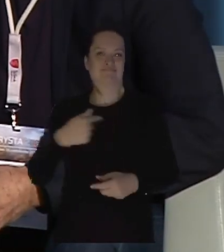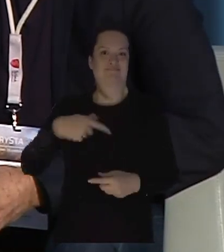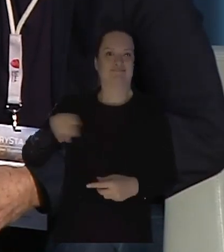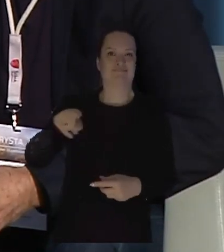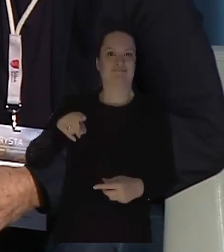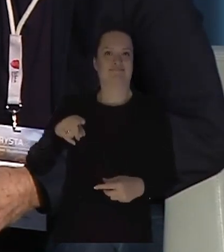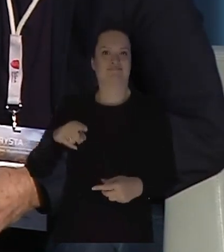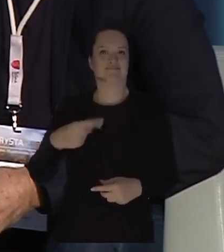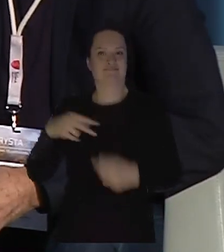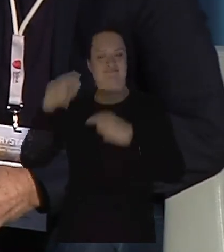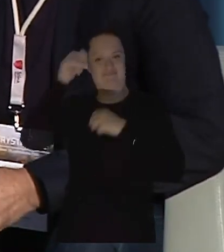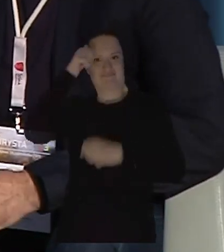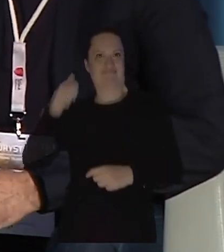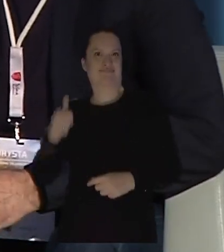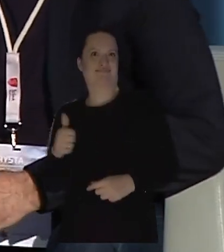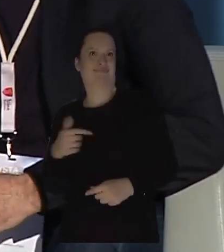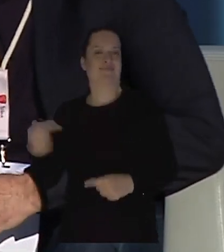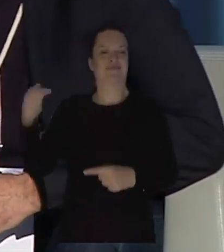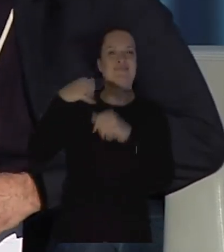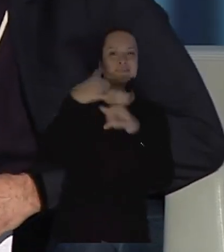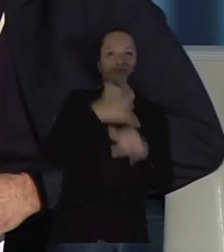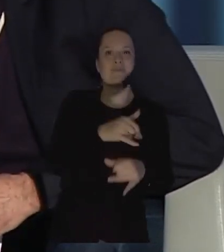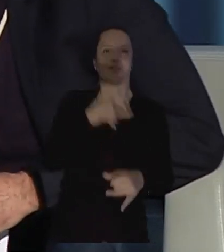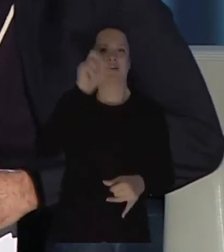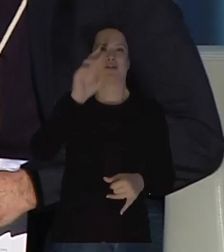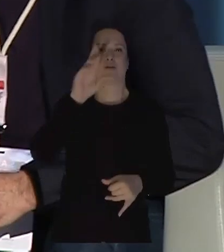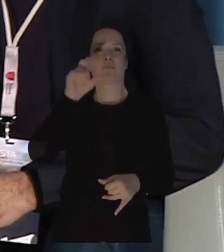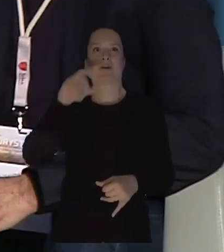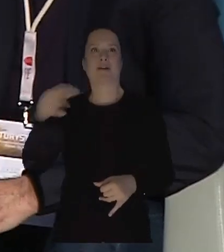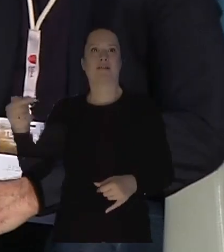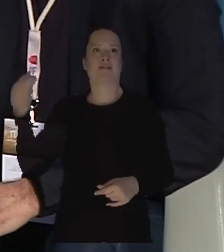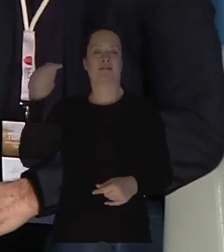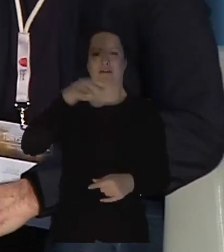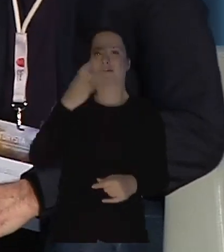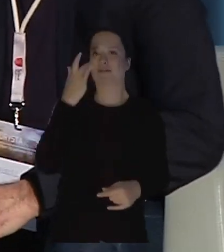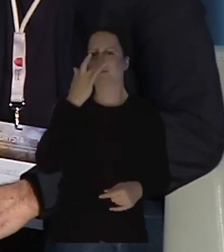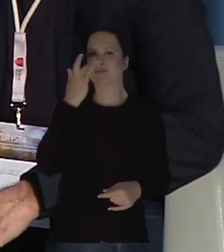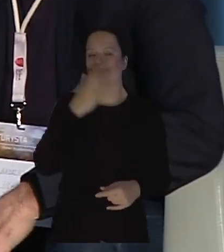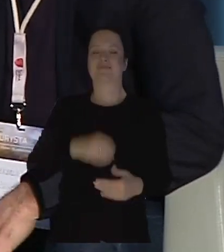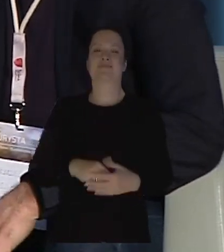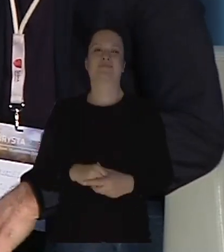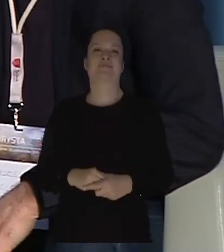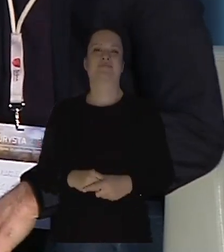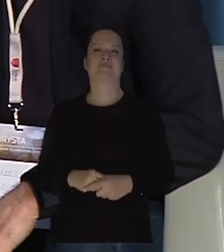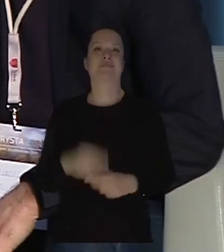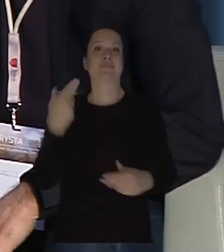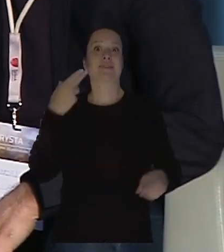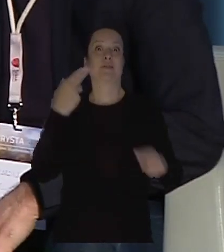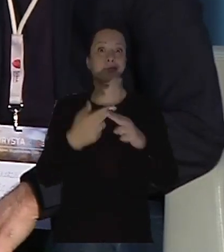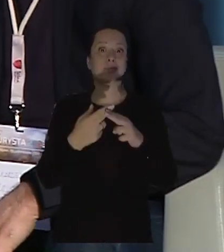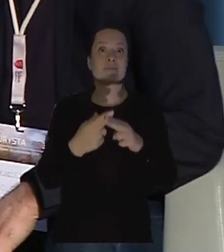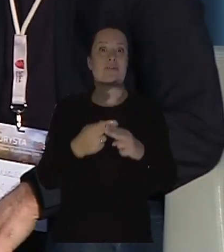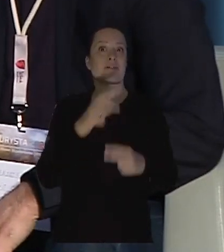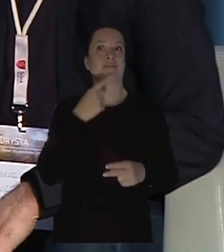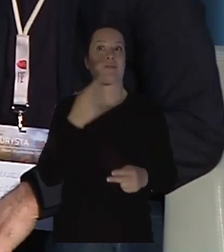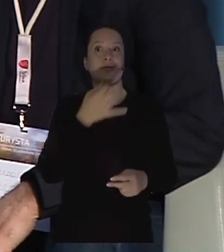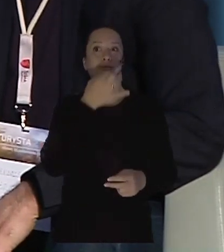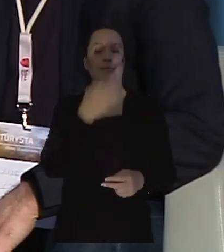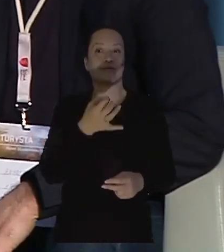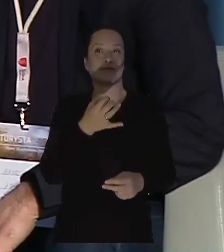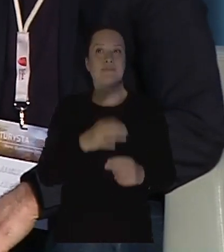przywieziony przez rycerzy z wyprawy Chrobrego na Ruś. Odpowiada. Pytania